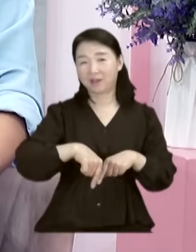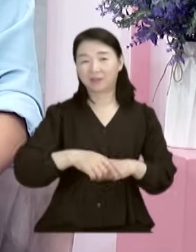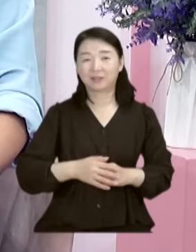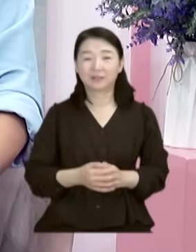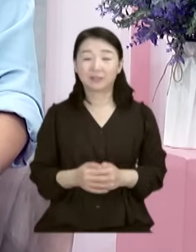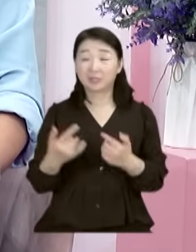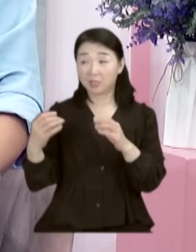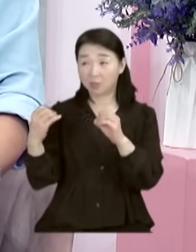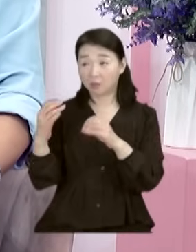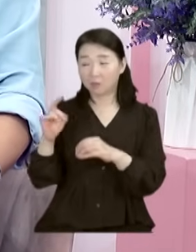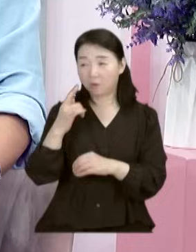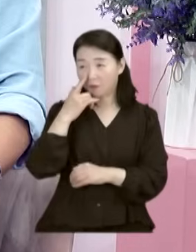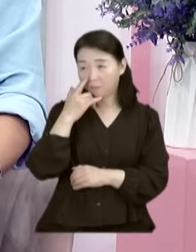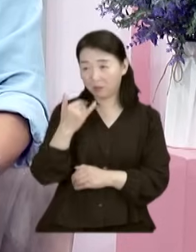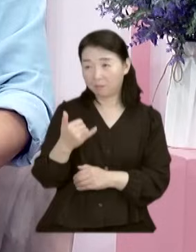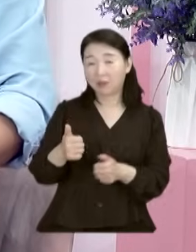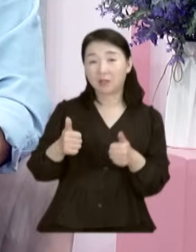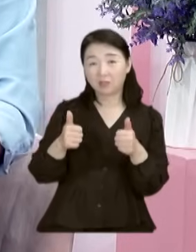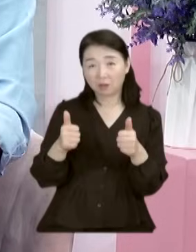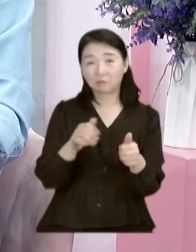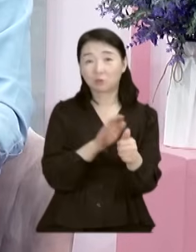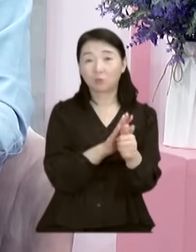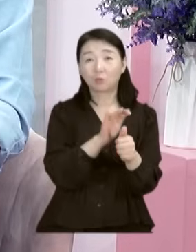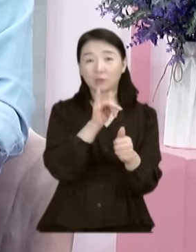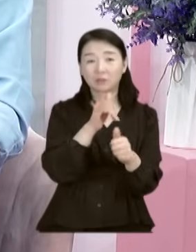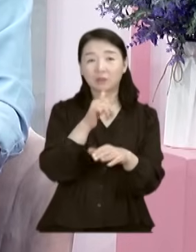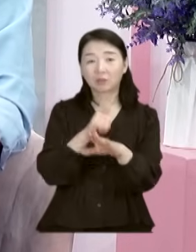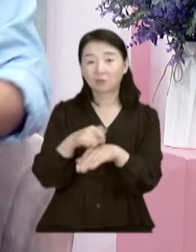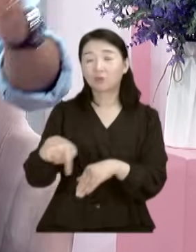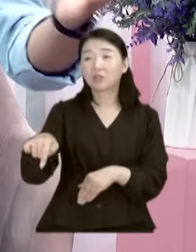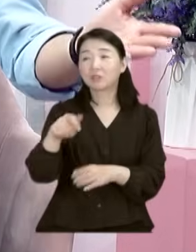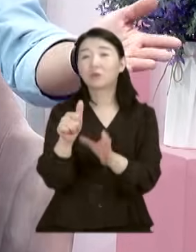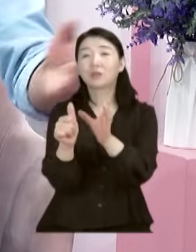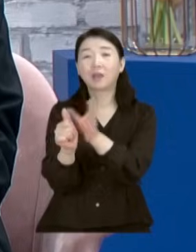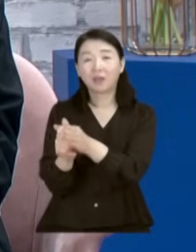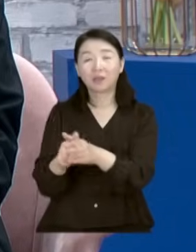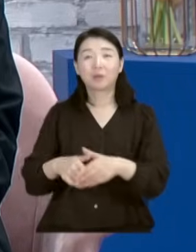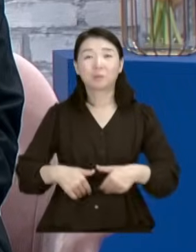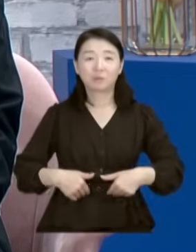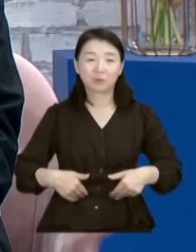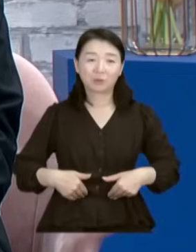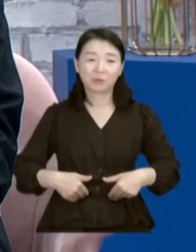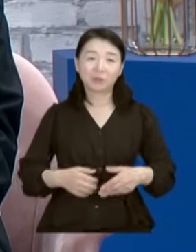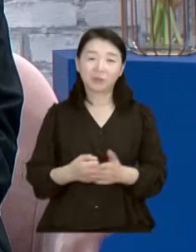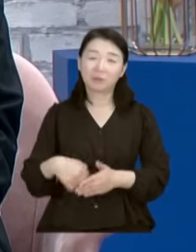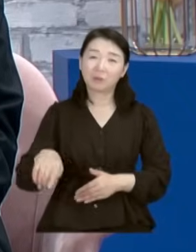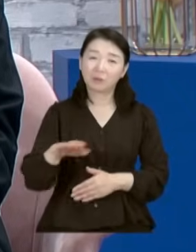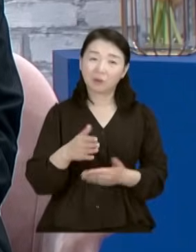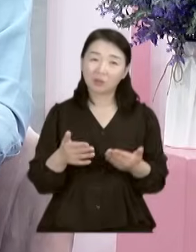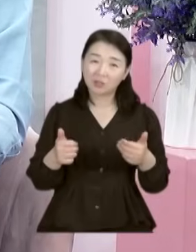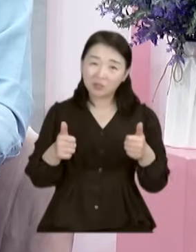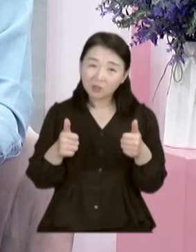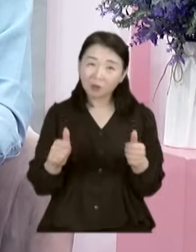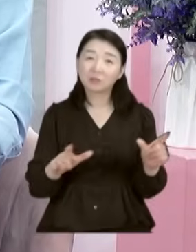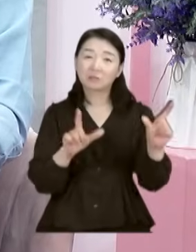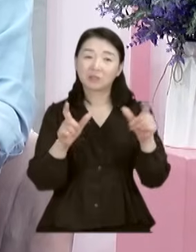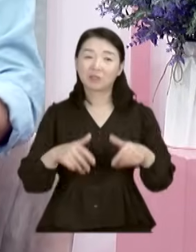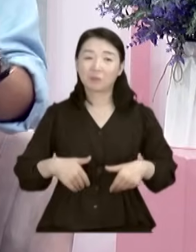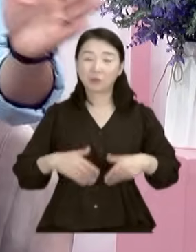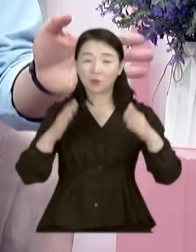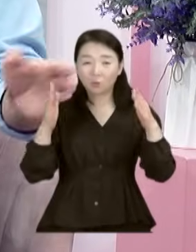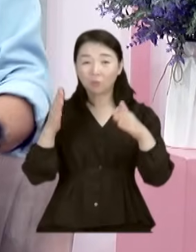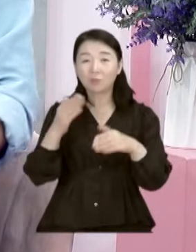항상 얘기를 해요 우리가 엄마 아빠가 이렇게 열심히 해서 돕고 있지만 나중에 그래서 너네가 열심히 삶도 살아야 되고